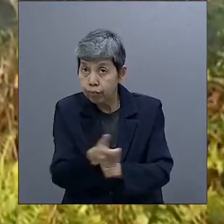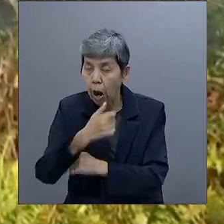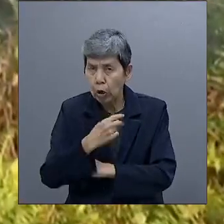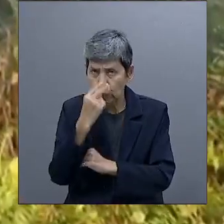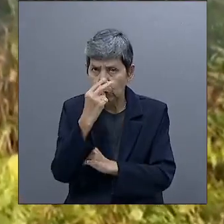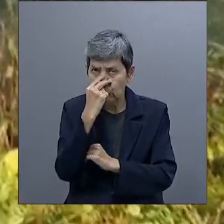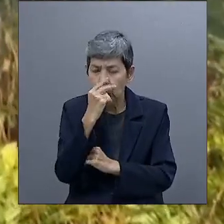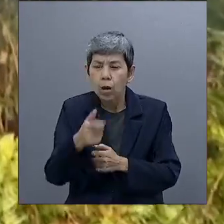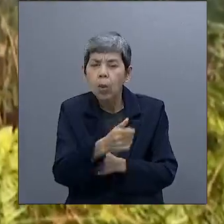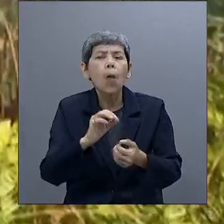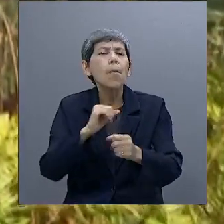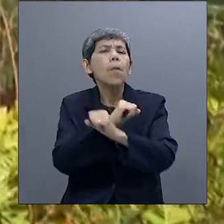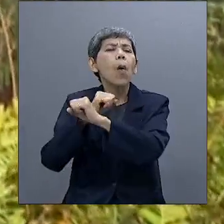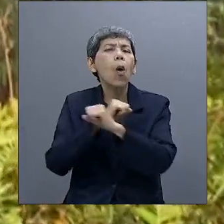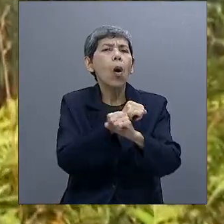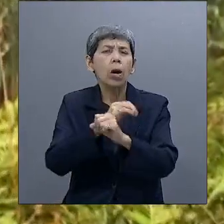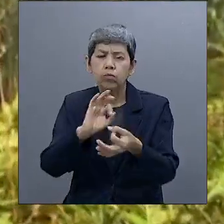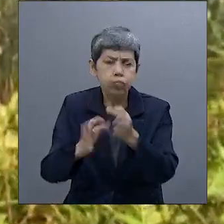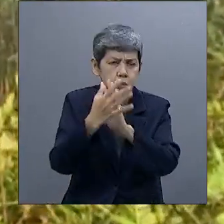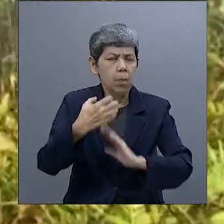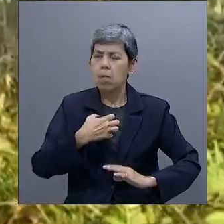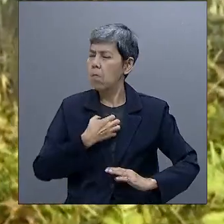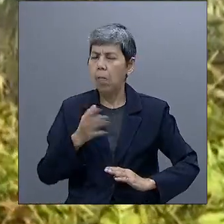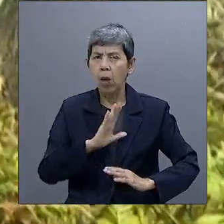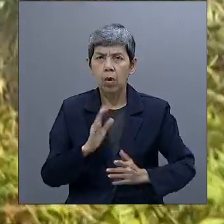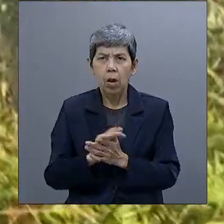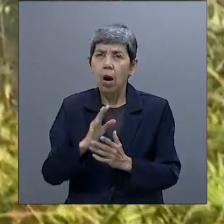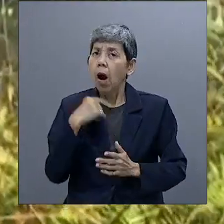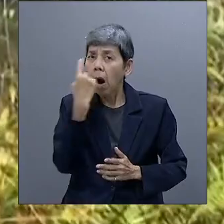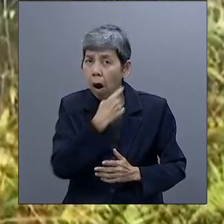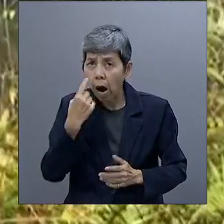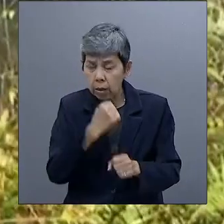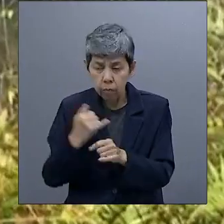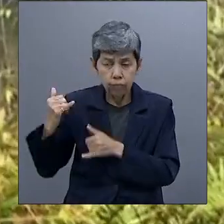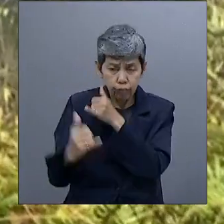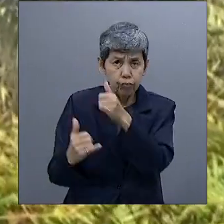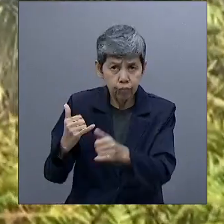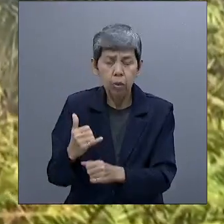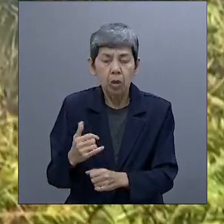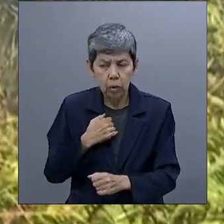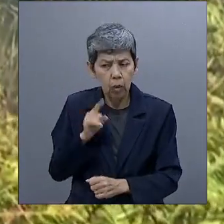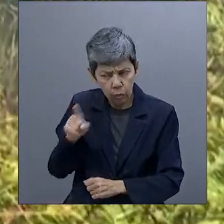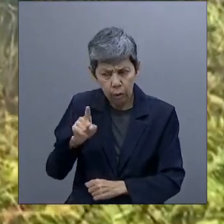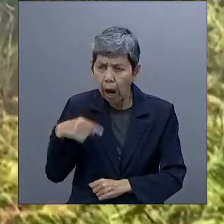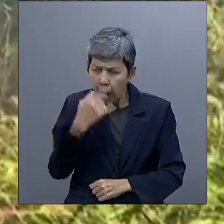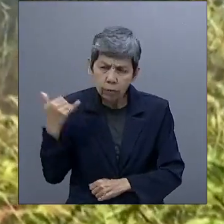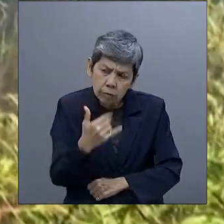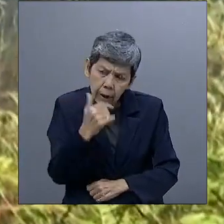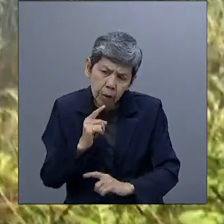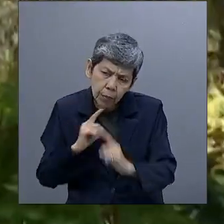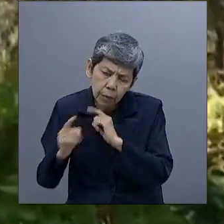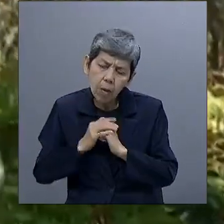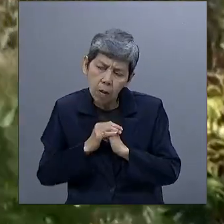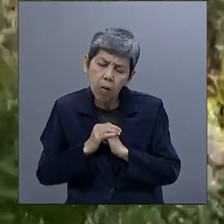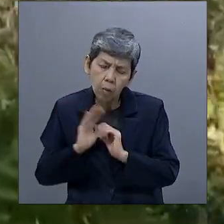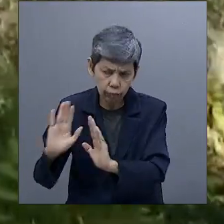วังป้องกันไม่ให้มีการเกิดไฟนะครับใครมาจะเข้าไปในพื้นที่ก็มีการแสดงตัวพูดคุยเขา